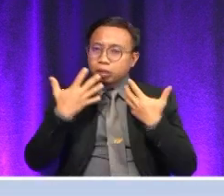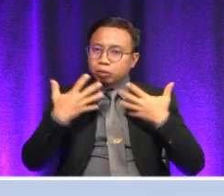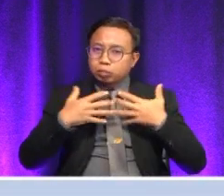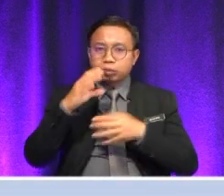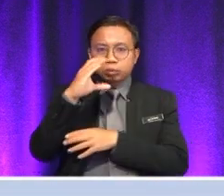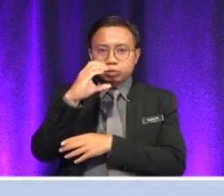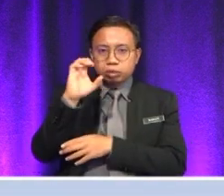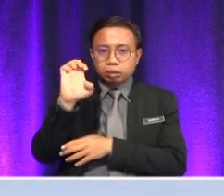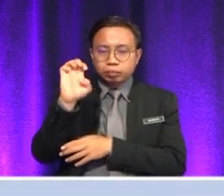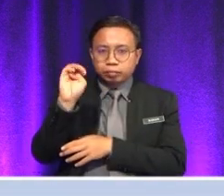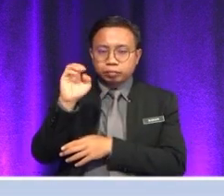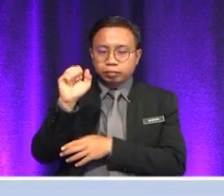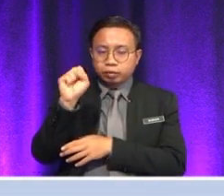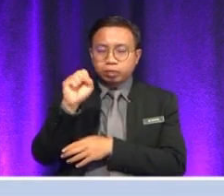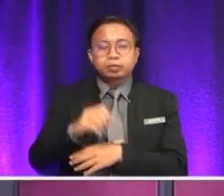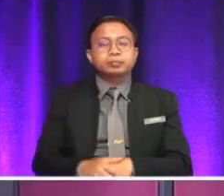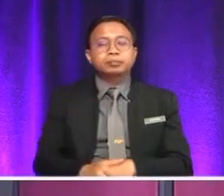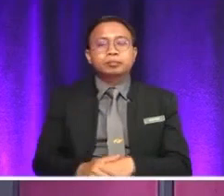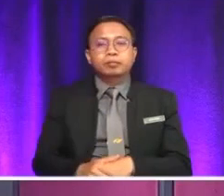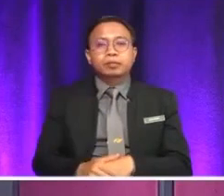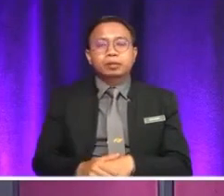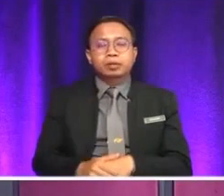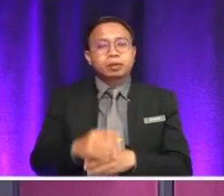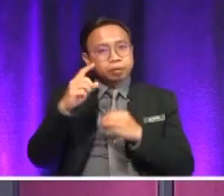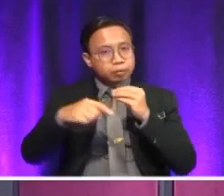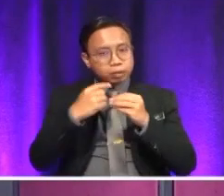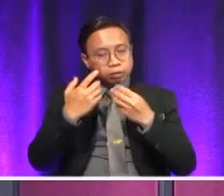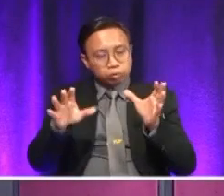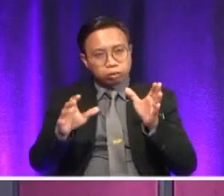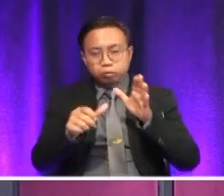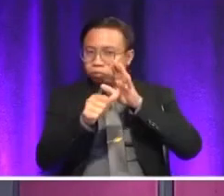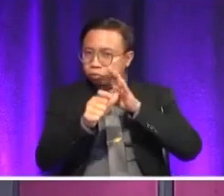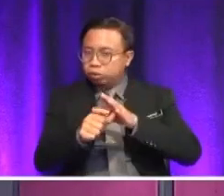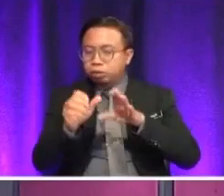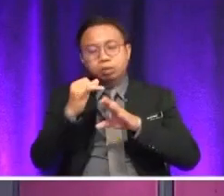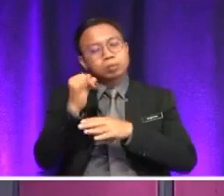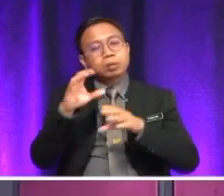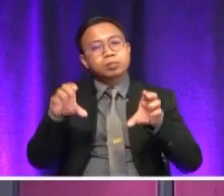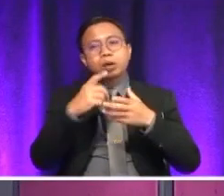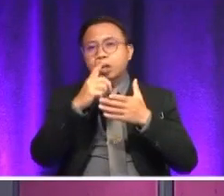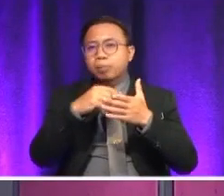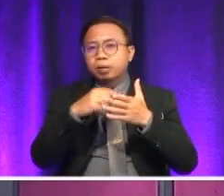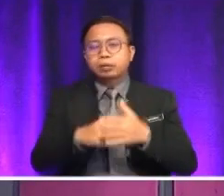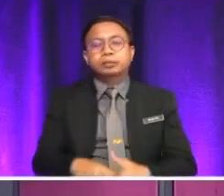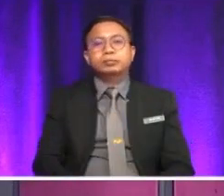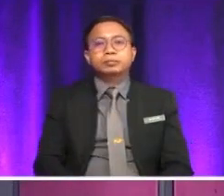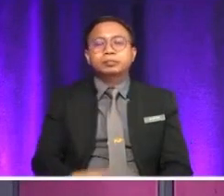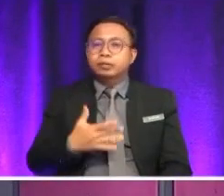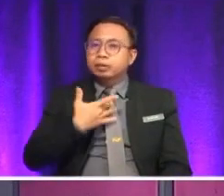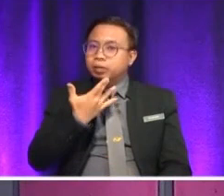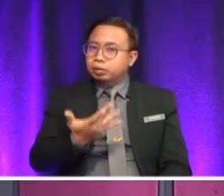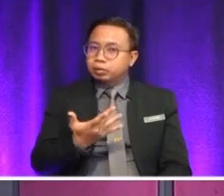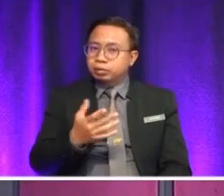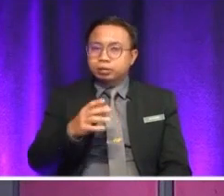Cemas. Sebab apa? Contohnya bila dia stres, dia tak boleh nak buat apa-apa. Dia rasa macam dia